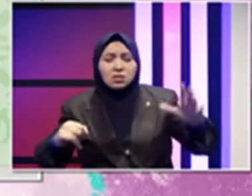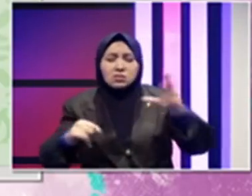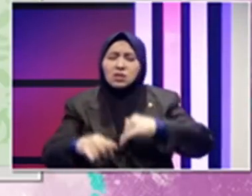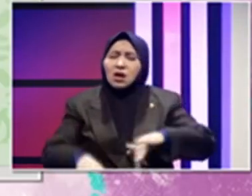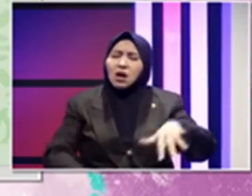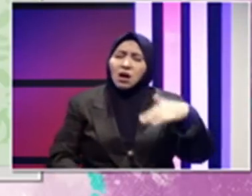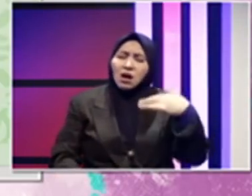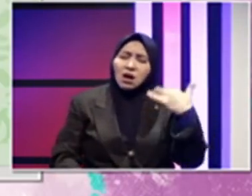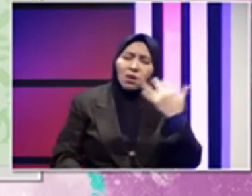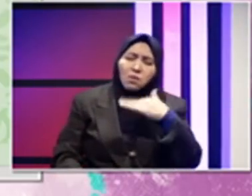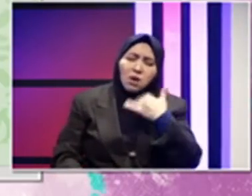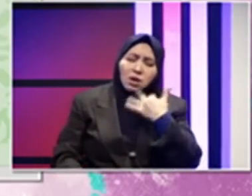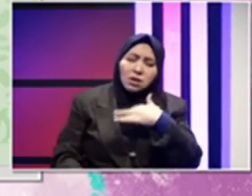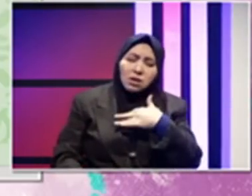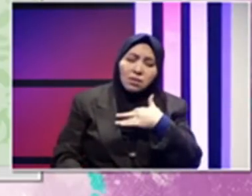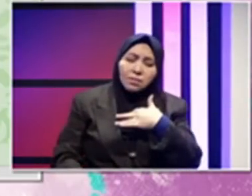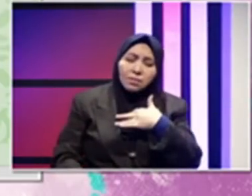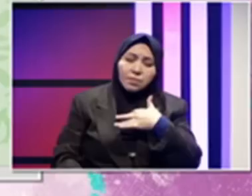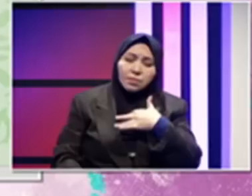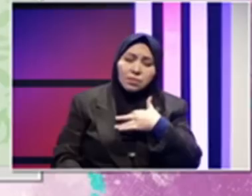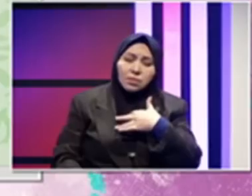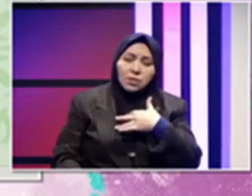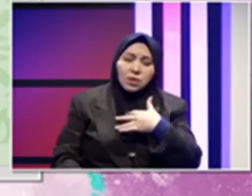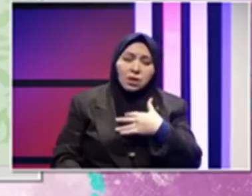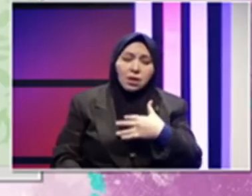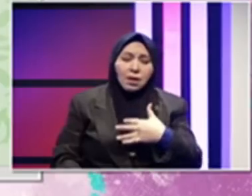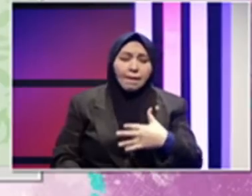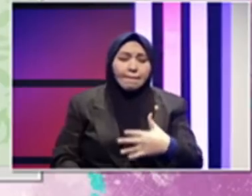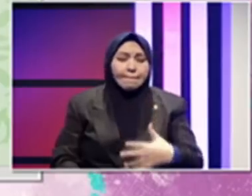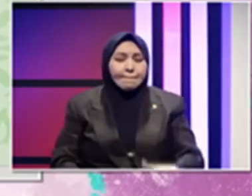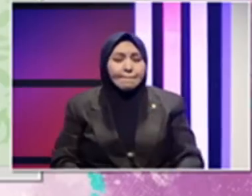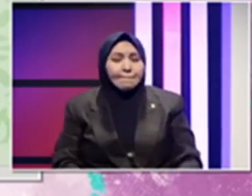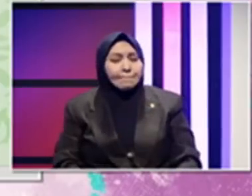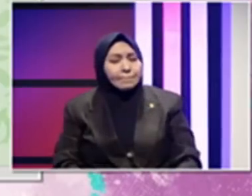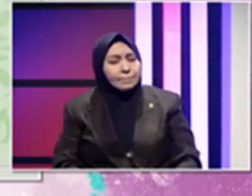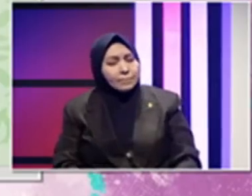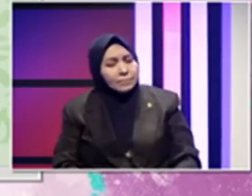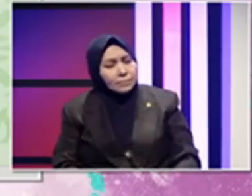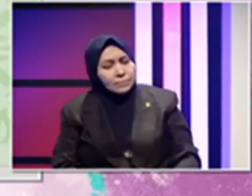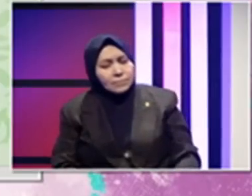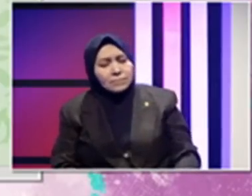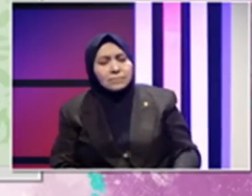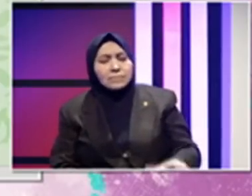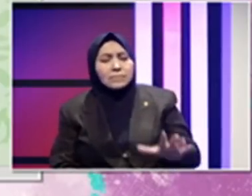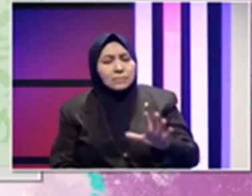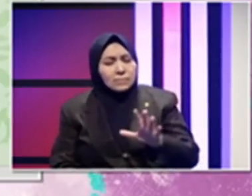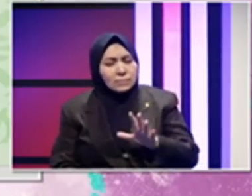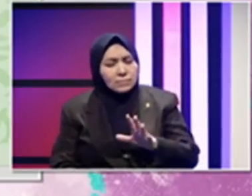إِنَّ